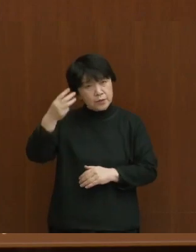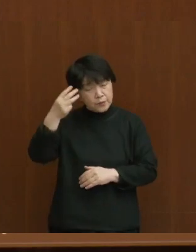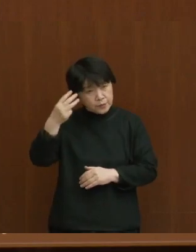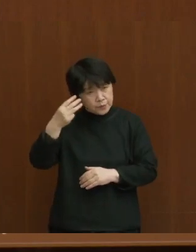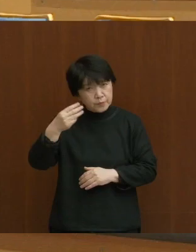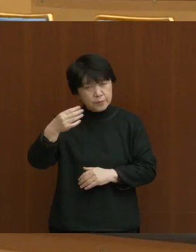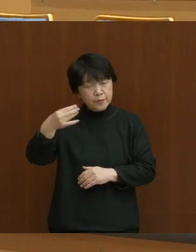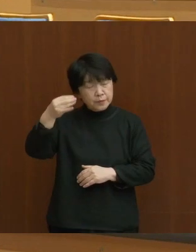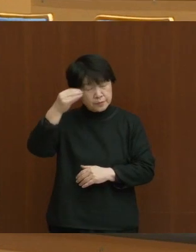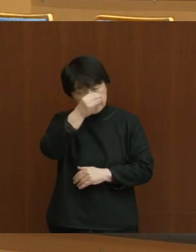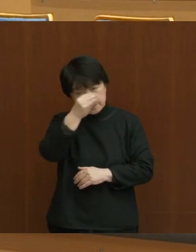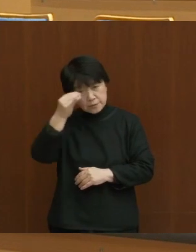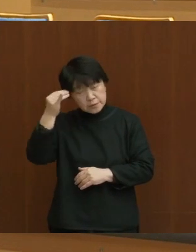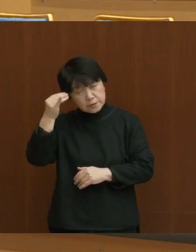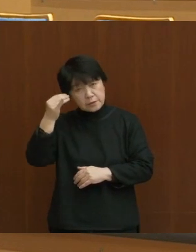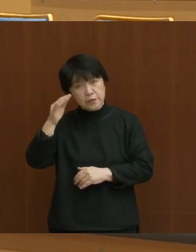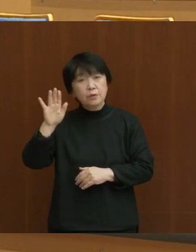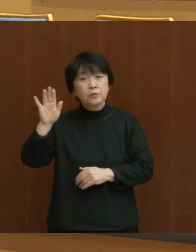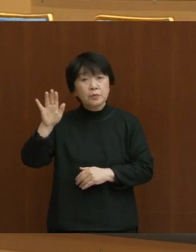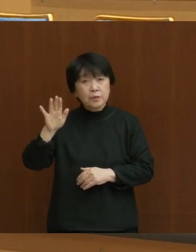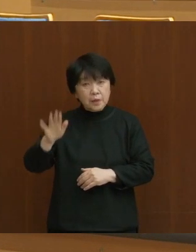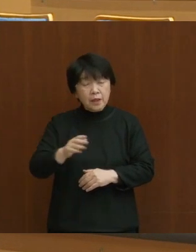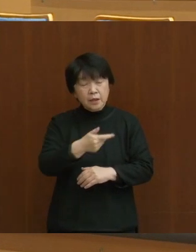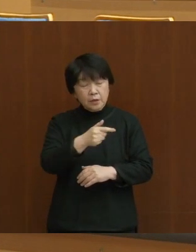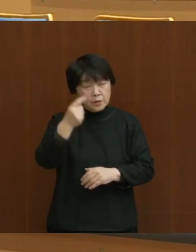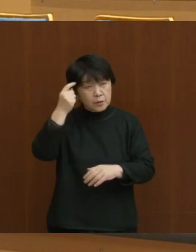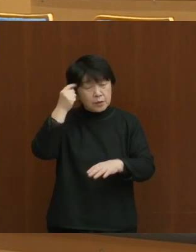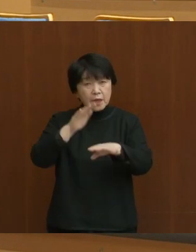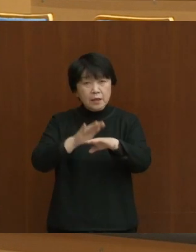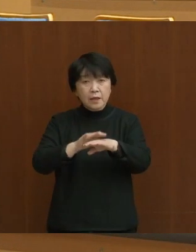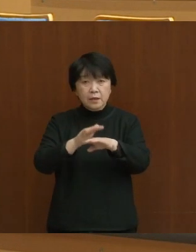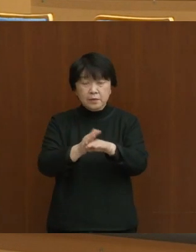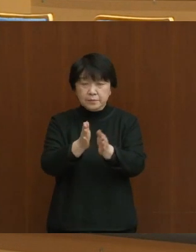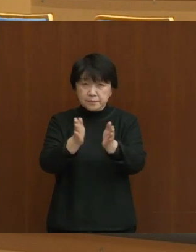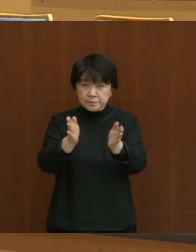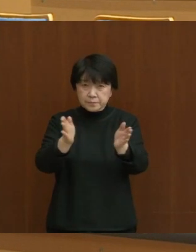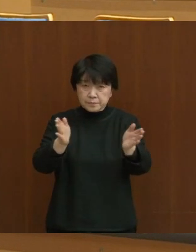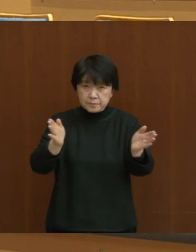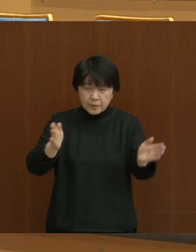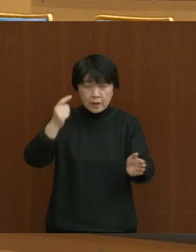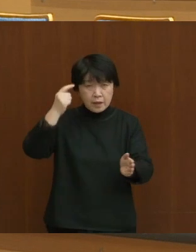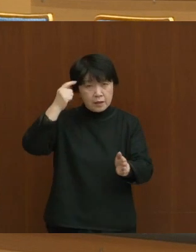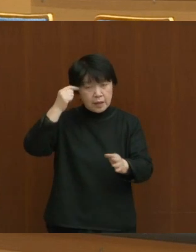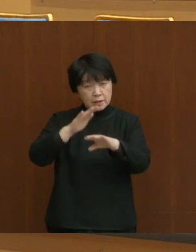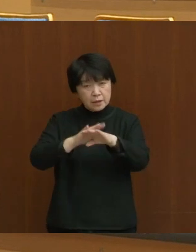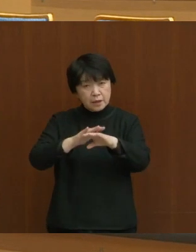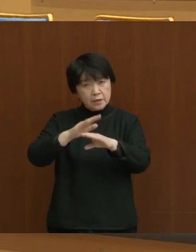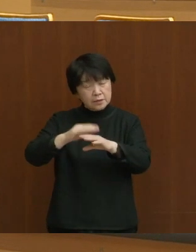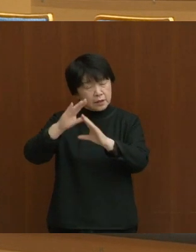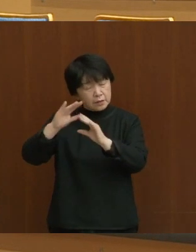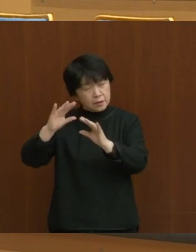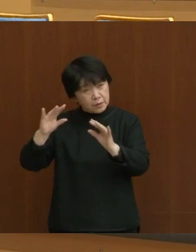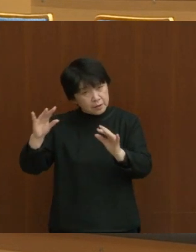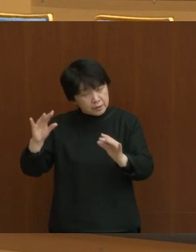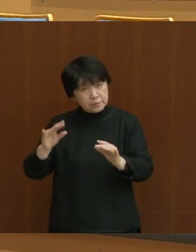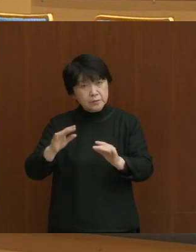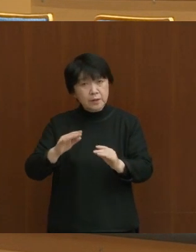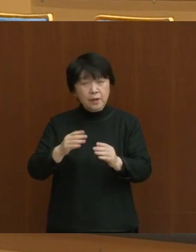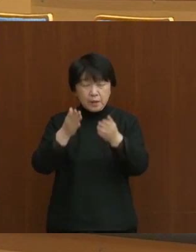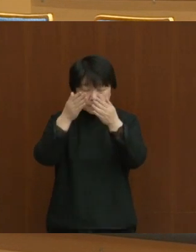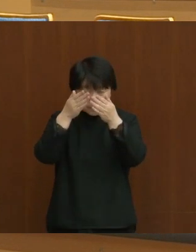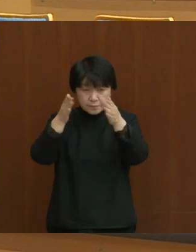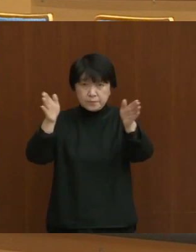見、多様な価値観を受容する柔軟な思考力と感性、そして広い視野